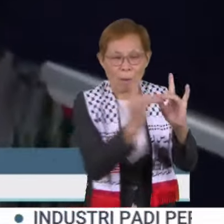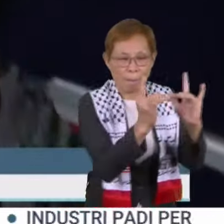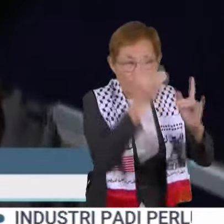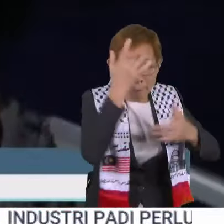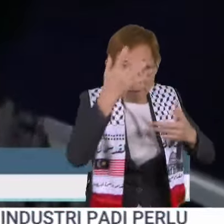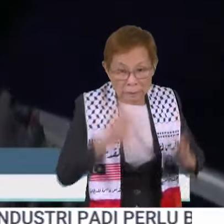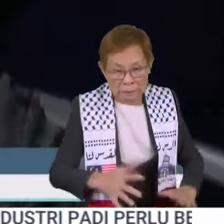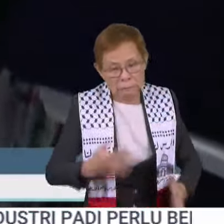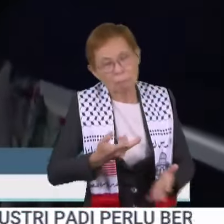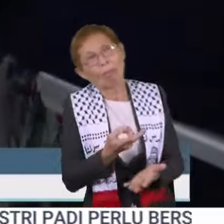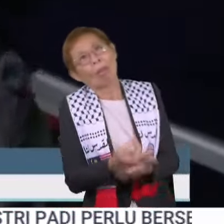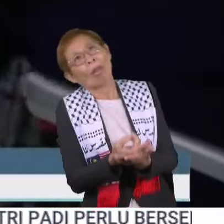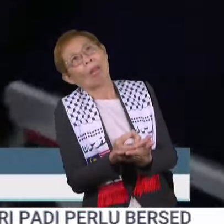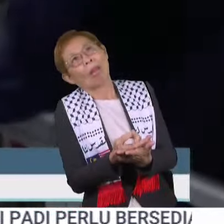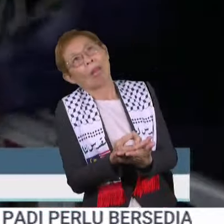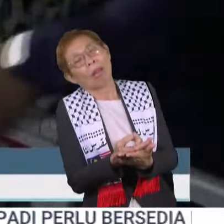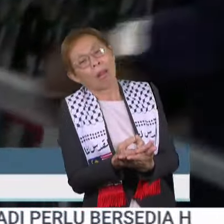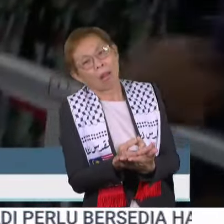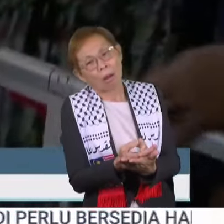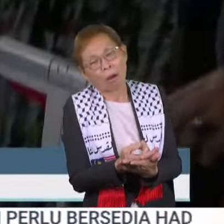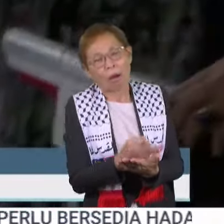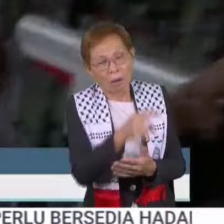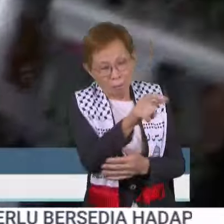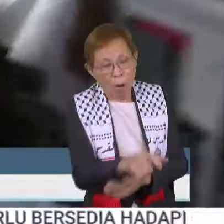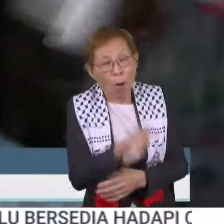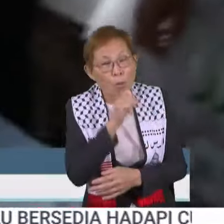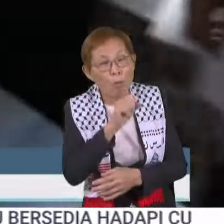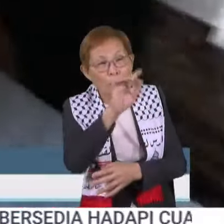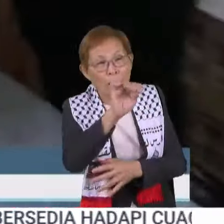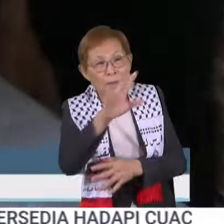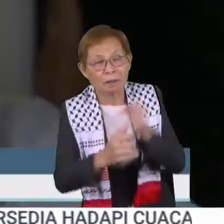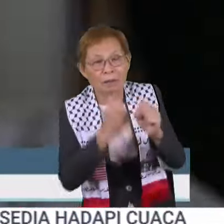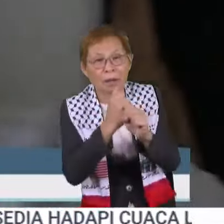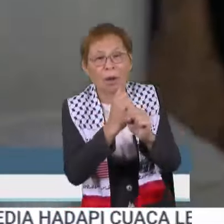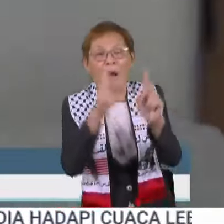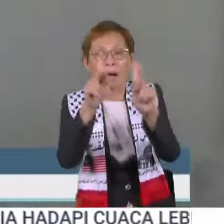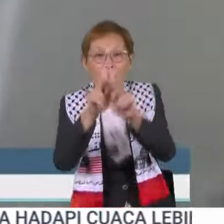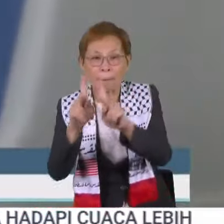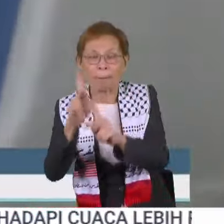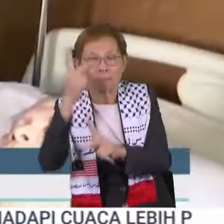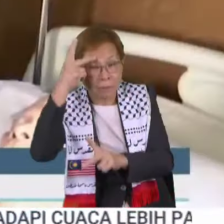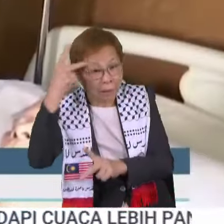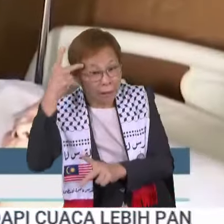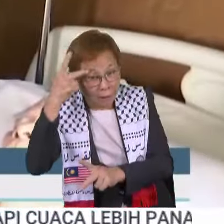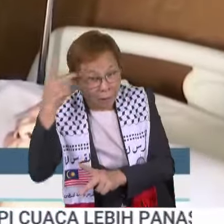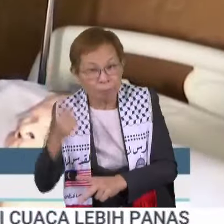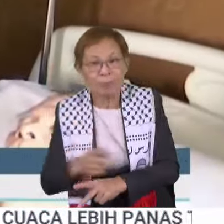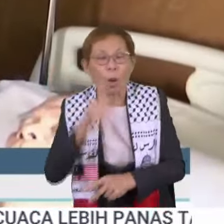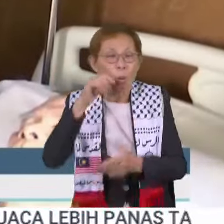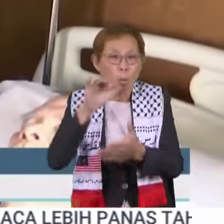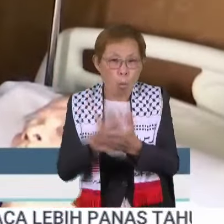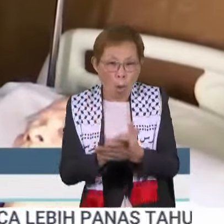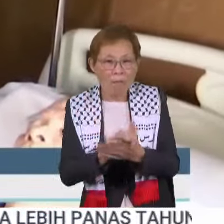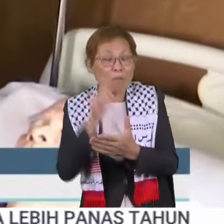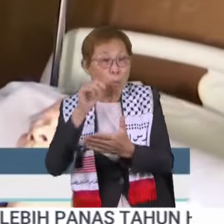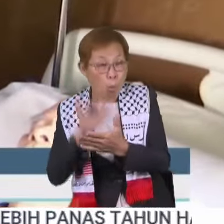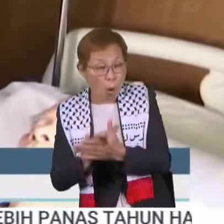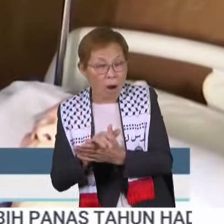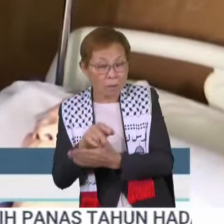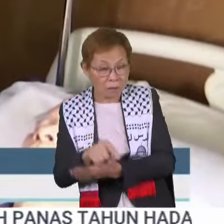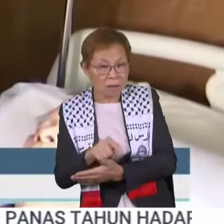kepada pesakit terlantar langkap andiga 83 tahun di kampung tuari taut di keningau isteri langkap andiga